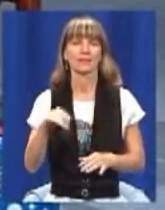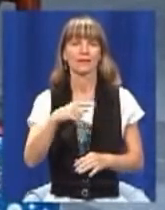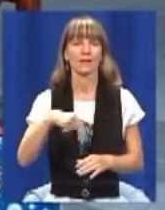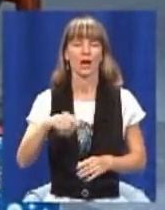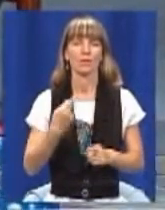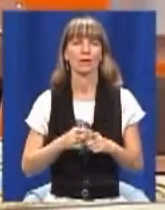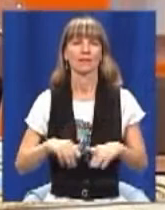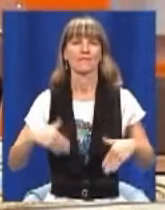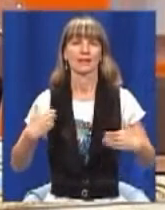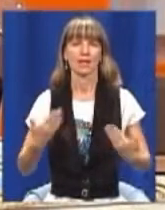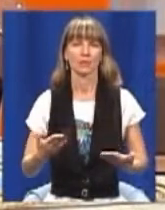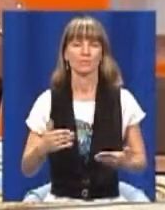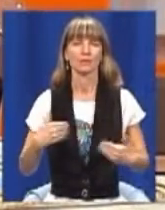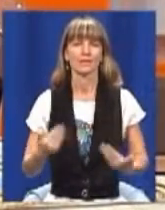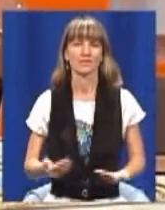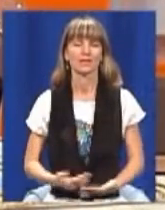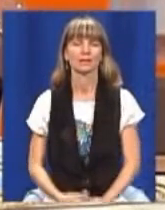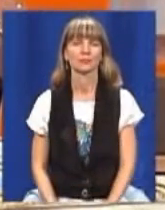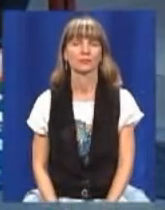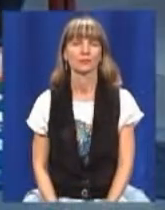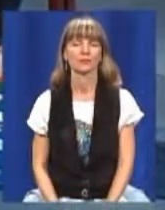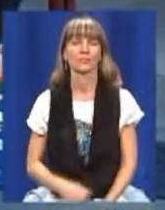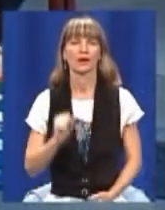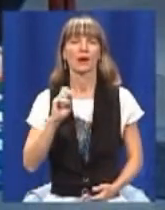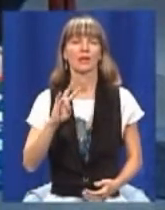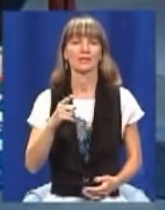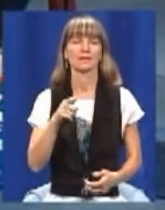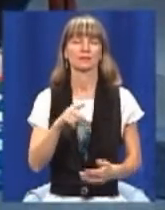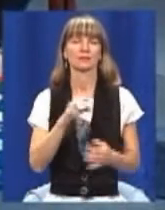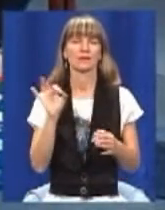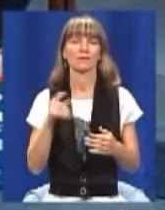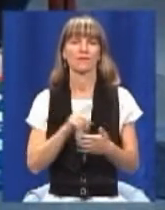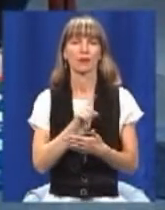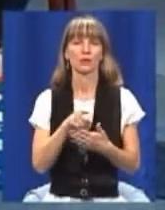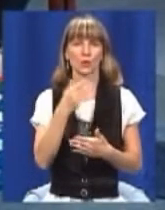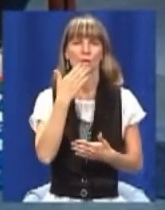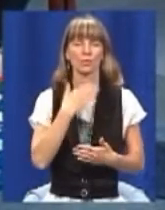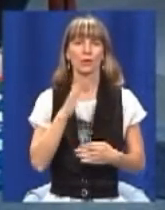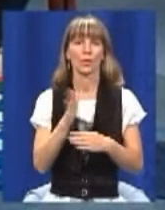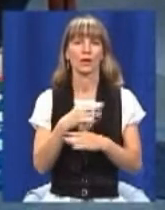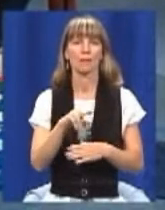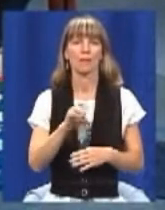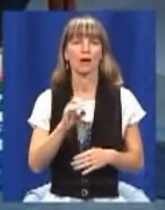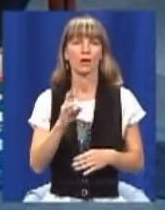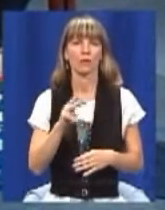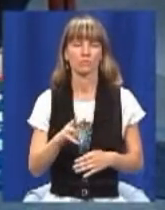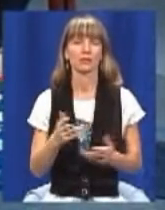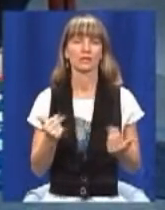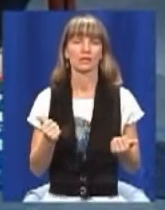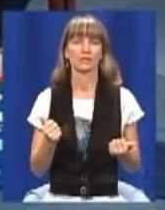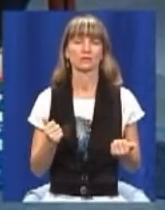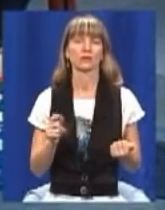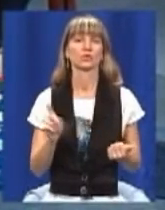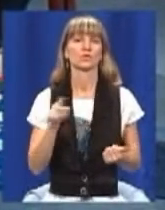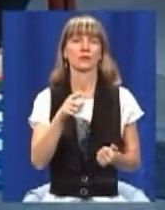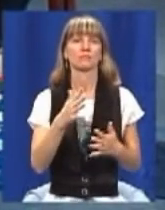тому вітаємось. Привіт. Привіт. Ань, і одразу до тебе таке запитання, чи любиш ти гуляти в парку? Так. А